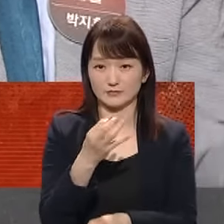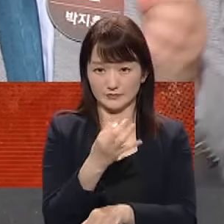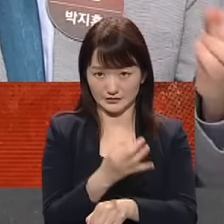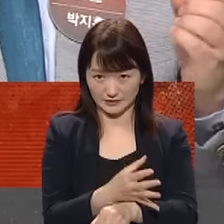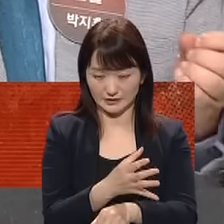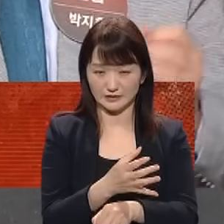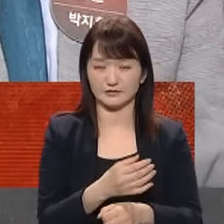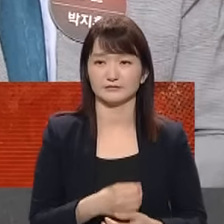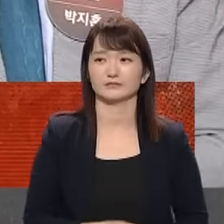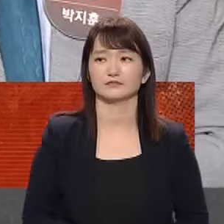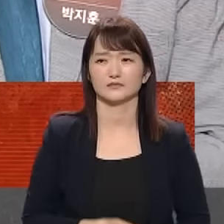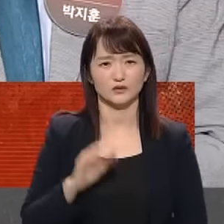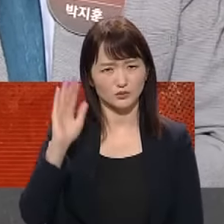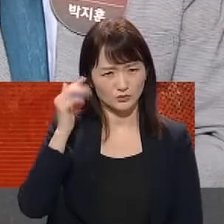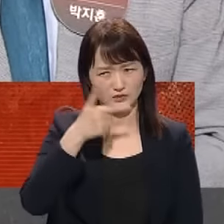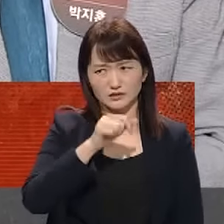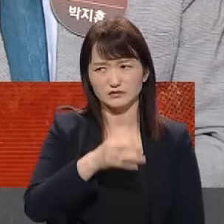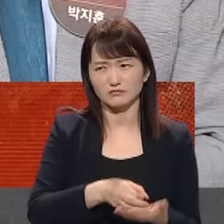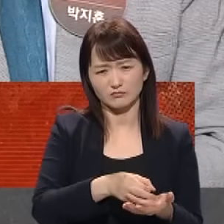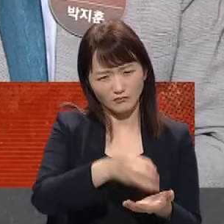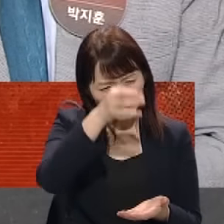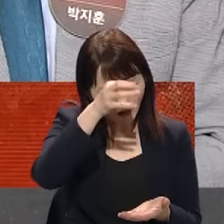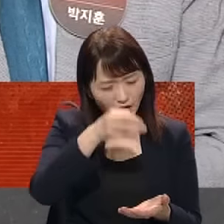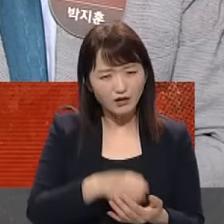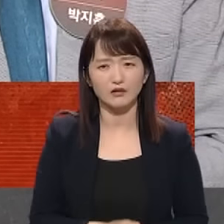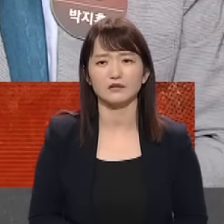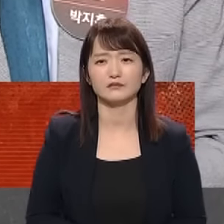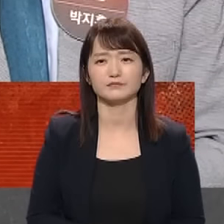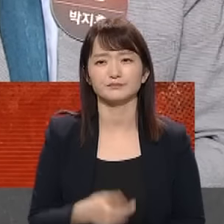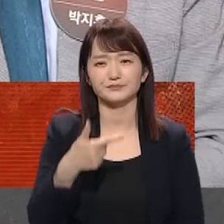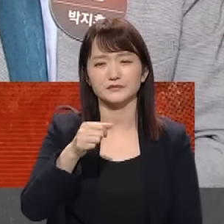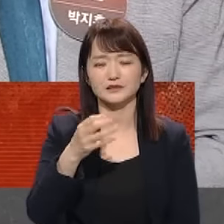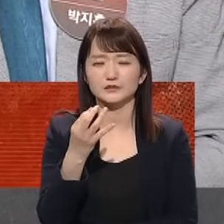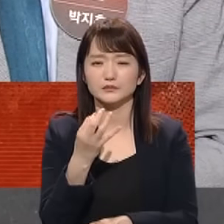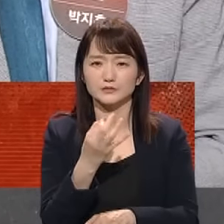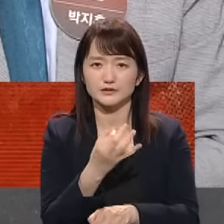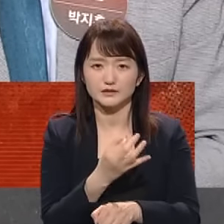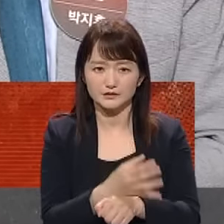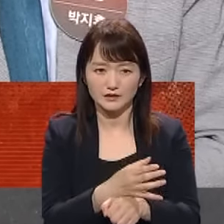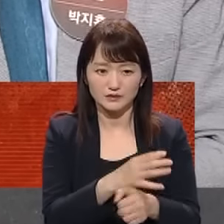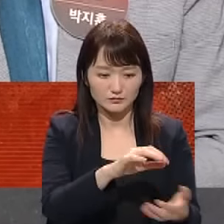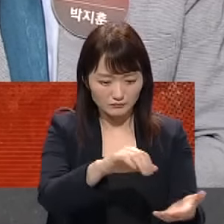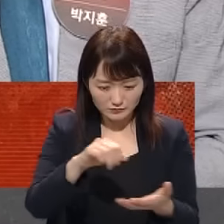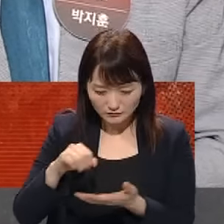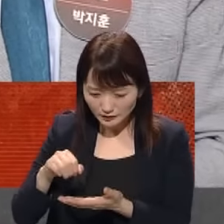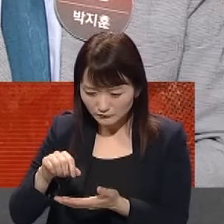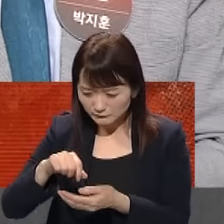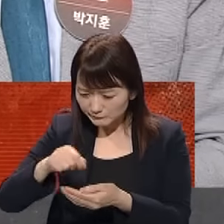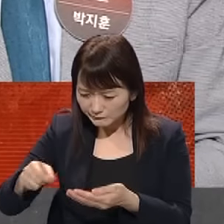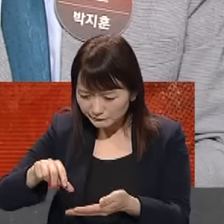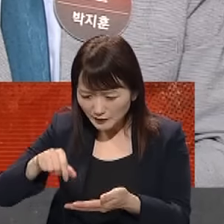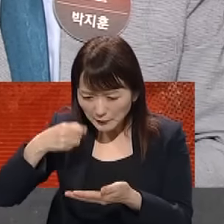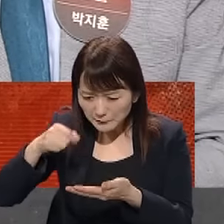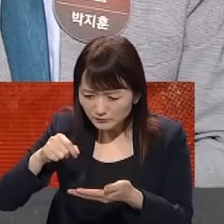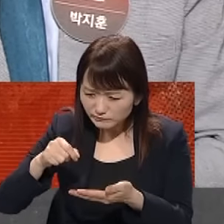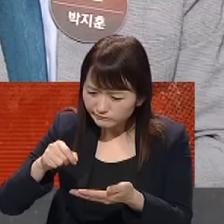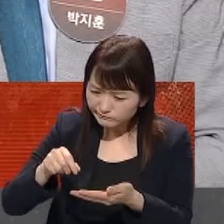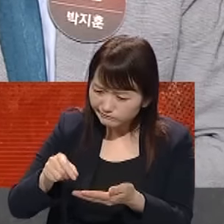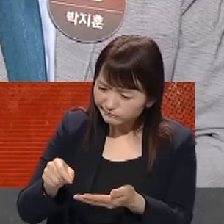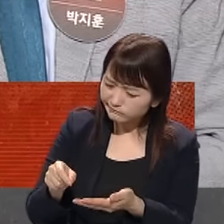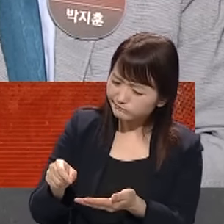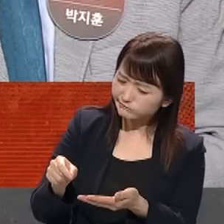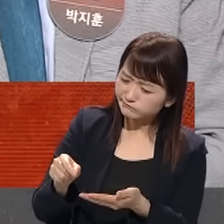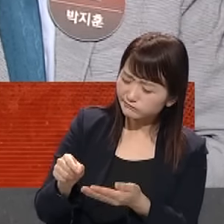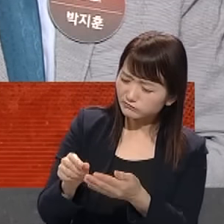맛김, 김 요새 비쌉니다. 김을 좀 먹으려고 반 정도 먹다가 깜짝 놀랍니다. 뭔가 이게 삐죽한 게 있는데